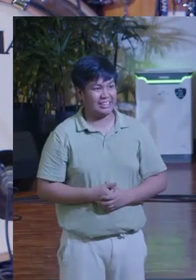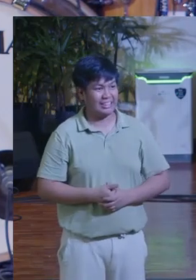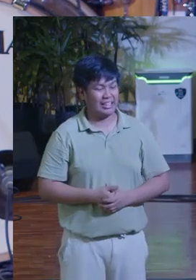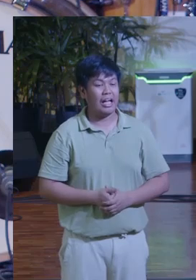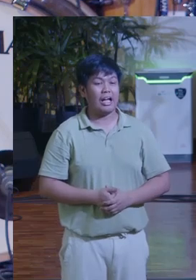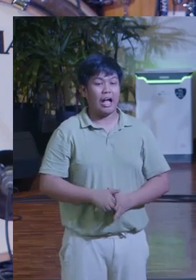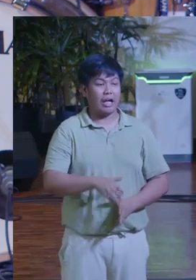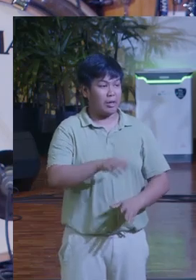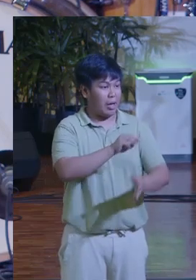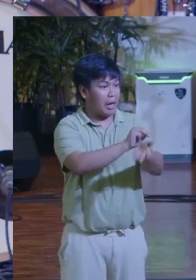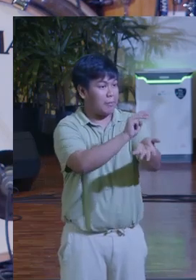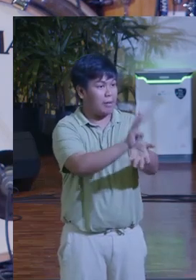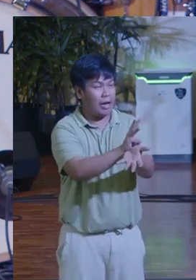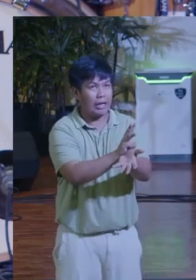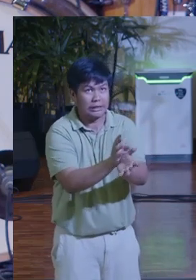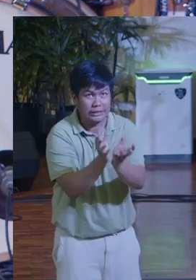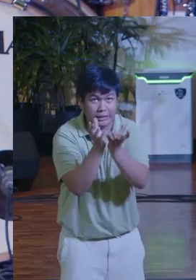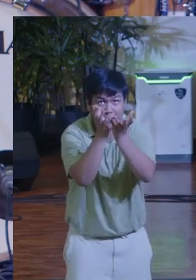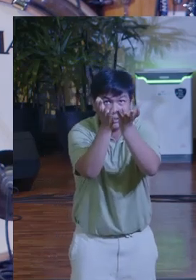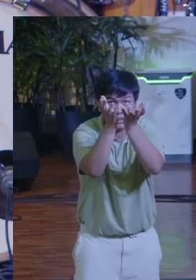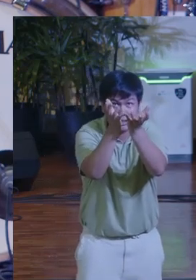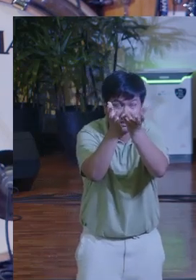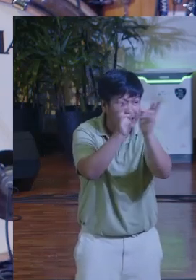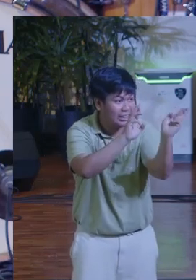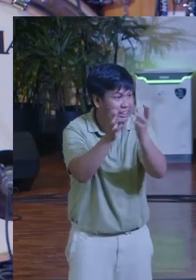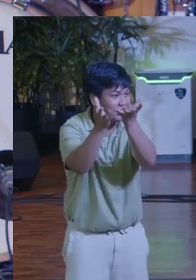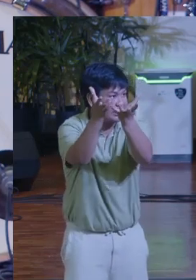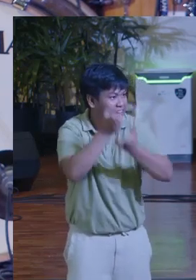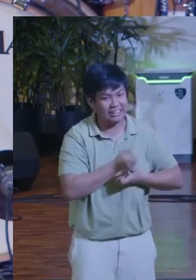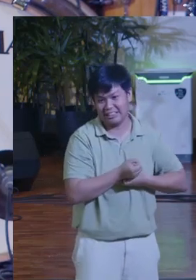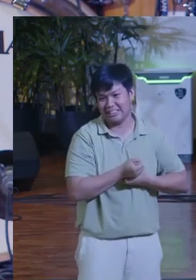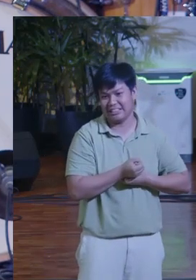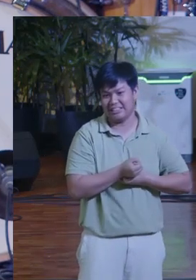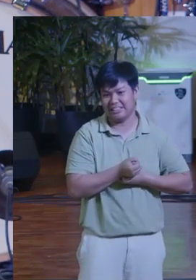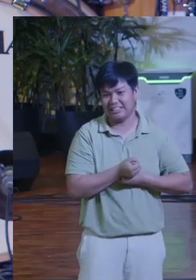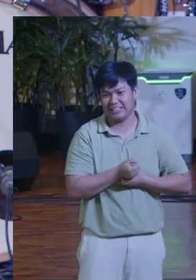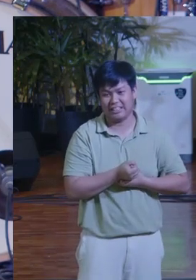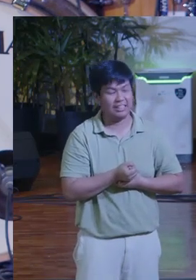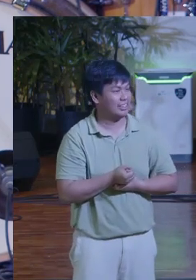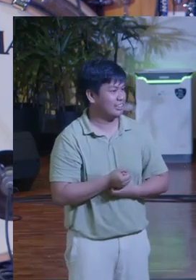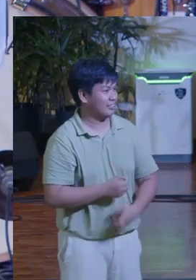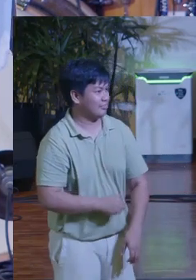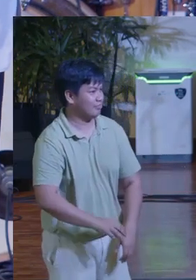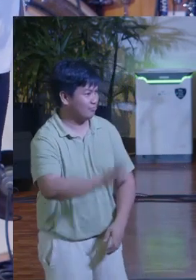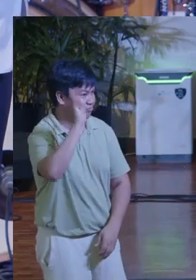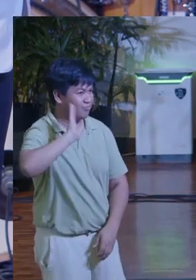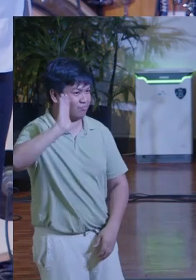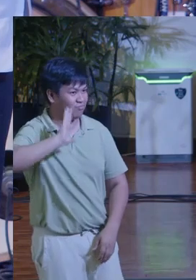ng dalawang bato lalabas, no? Ganun po ang nangyayari ngayon.